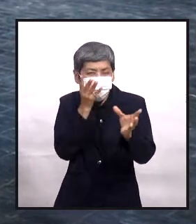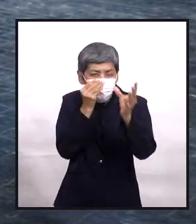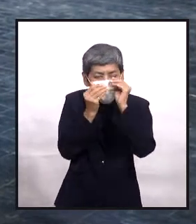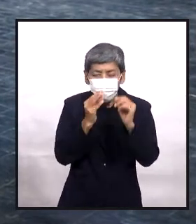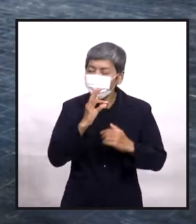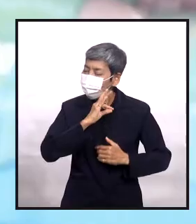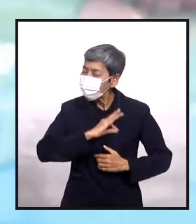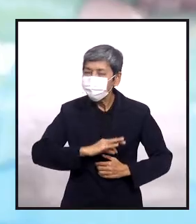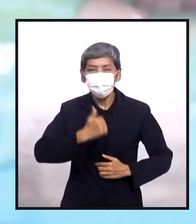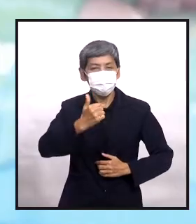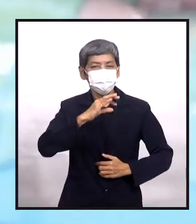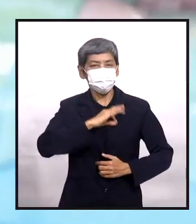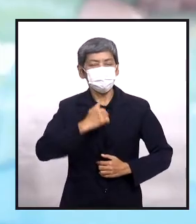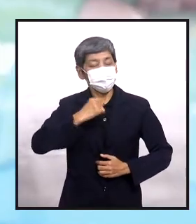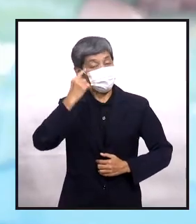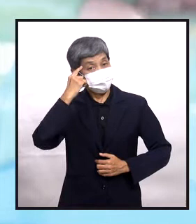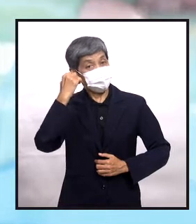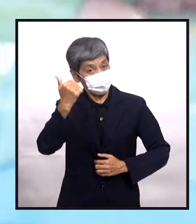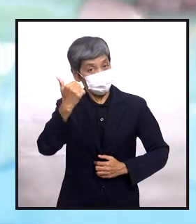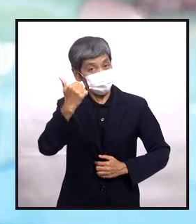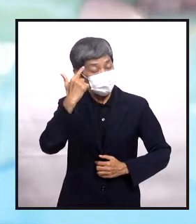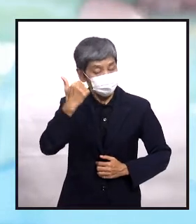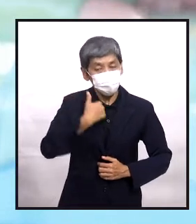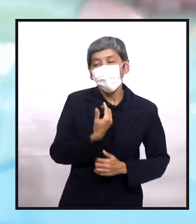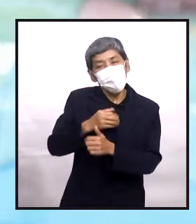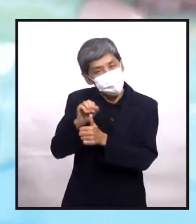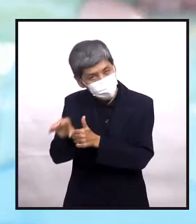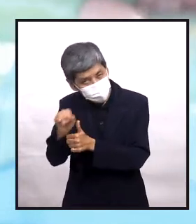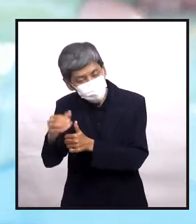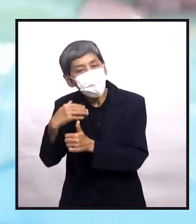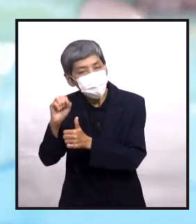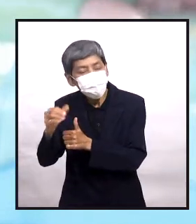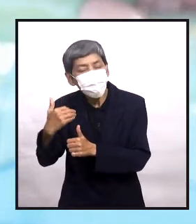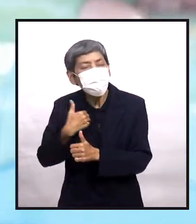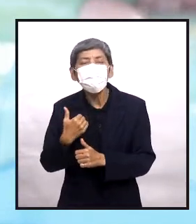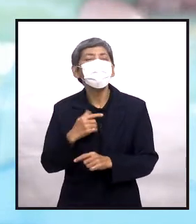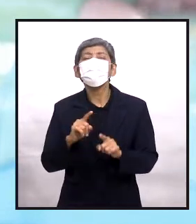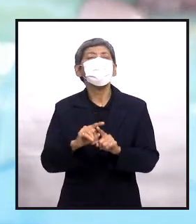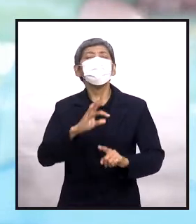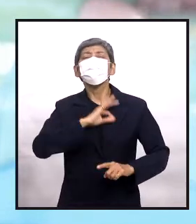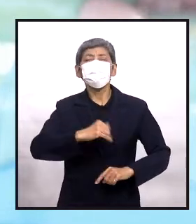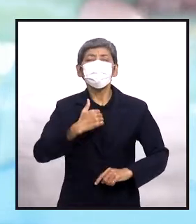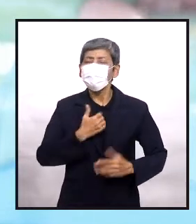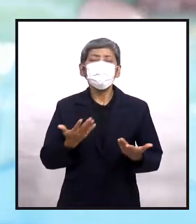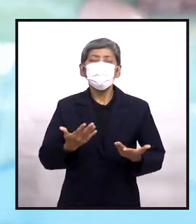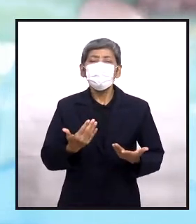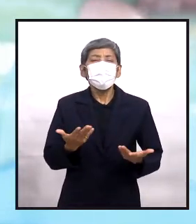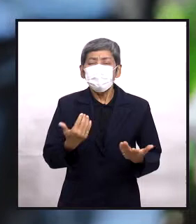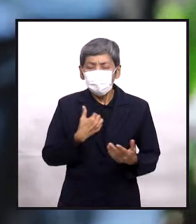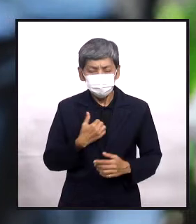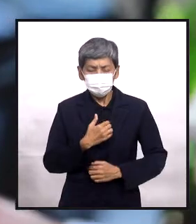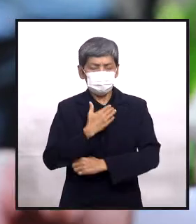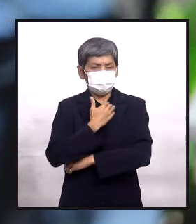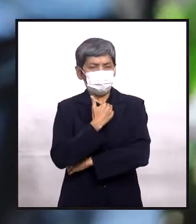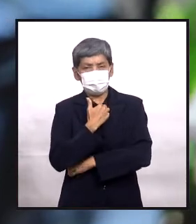ได้อัดได้ข้อคิดได้อะไรประโยชน์จากธรรมะเนี่ยมันเป็นเหมือนข้อบังคับอยู่แล้วอ่ะว่าสุดท้ายมันอดไม่ได้หรอก